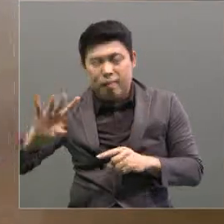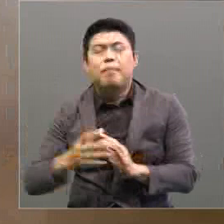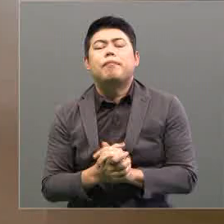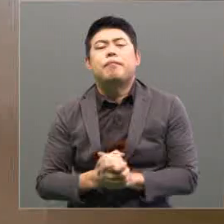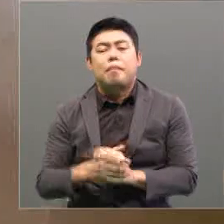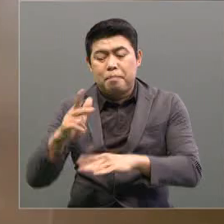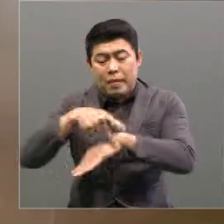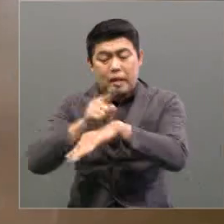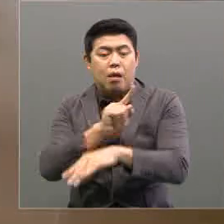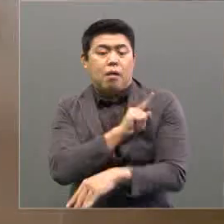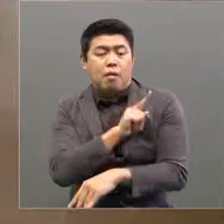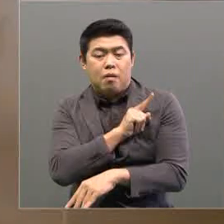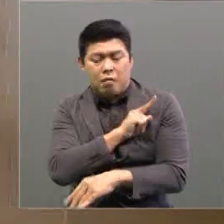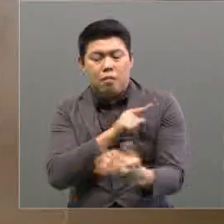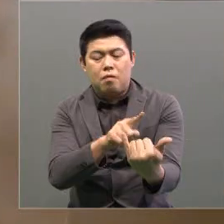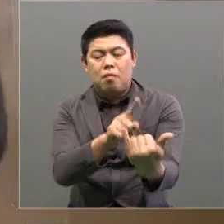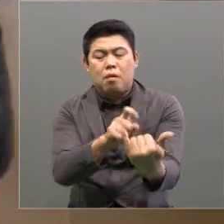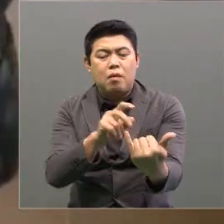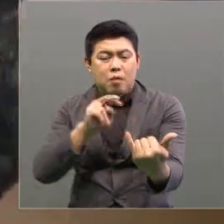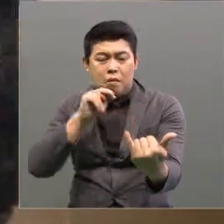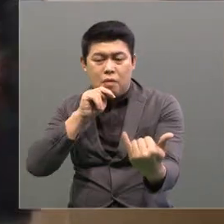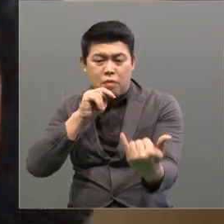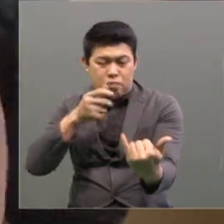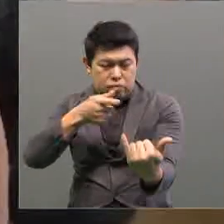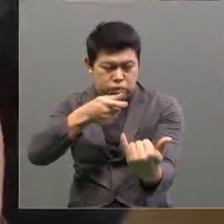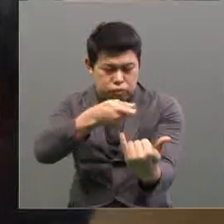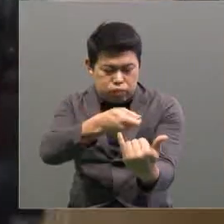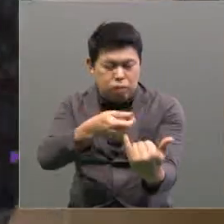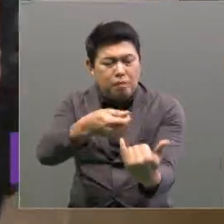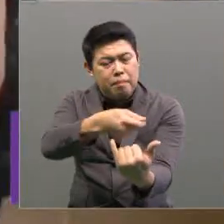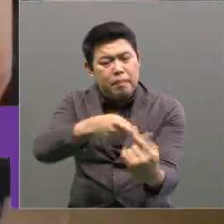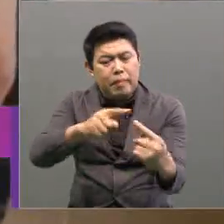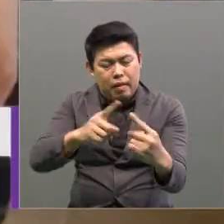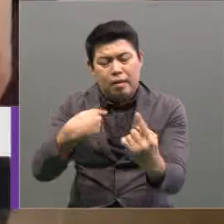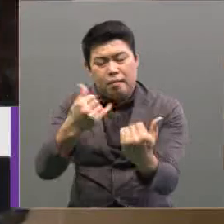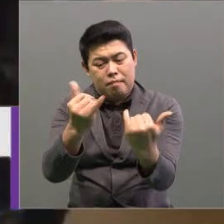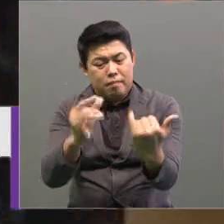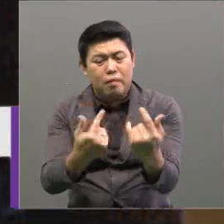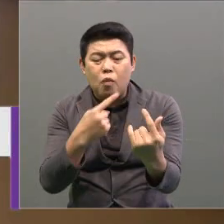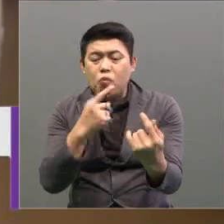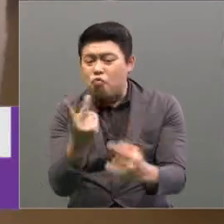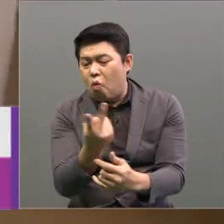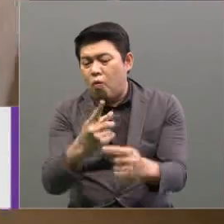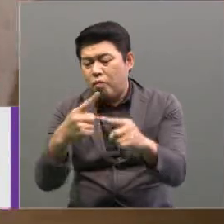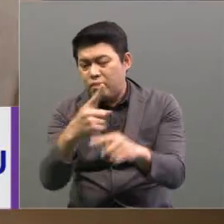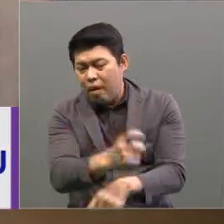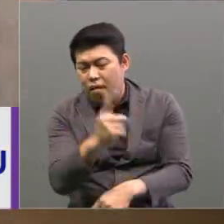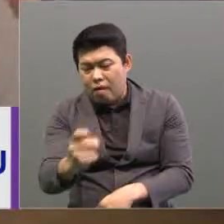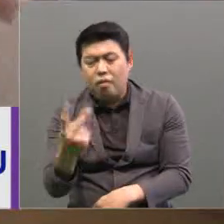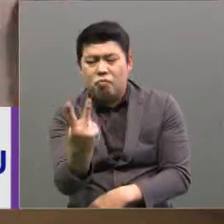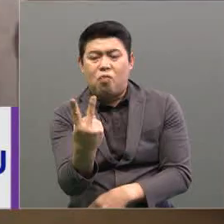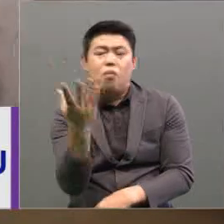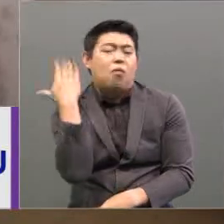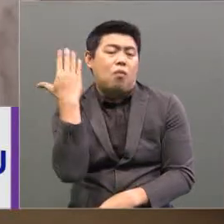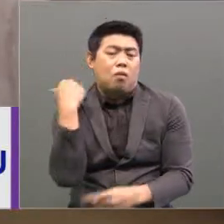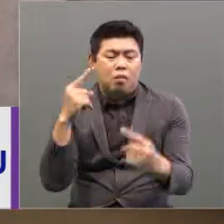ค4เป็นประธานในพิธีรดน้ำศพพันตรีลิขิตวิทยประภารัตน์และจ่าสิบเอกอิสระเลิกนอกที่เสียชีวิตจากเหตุคน